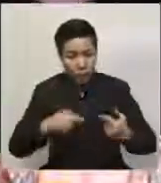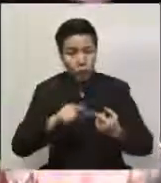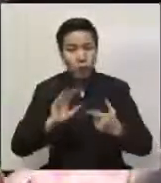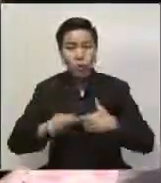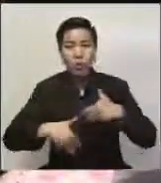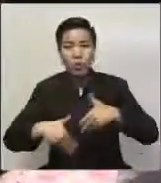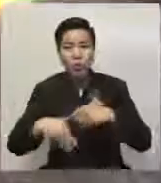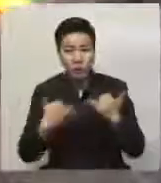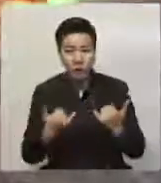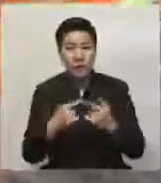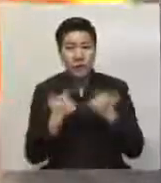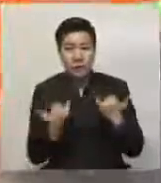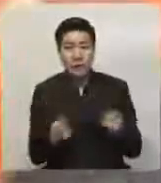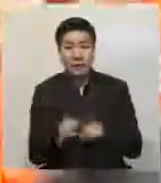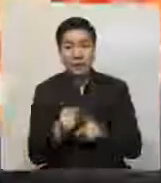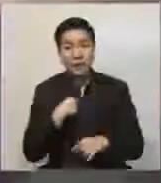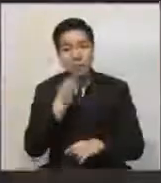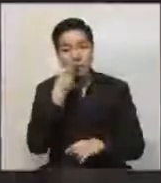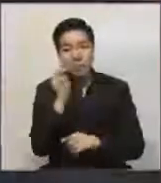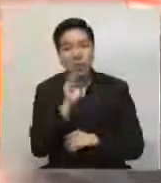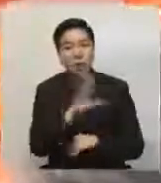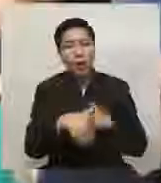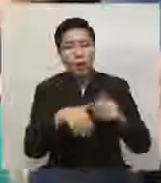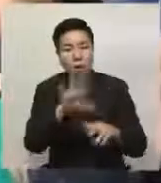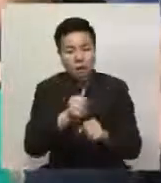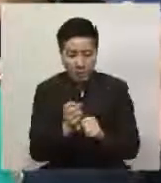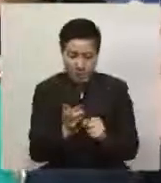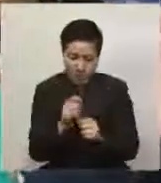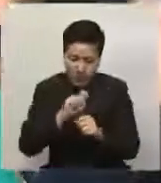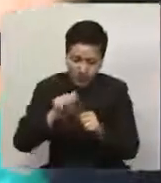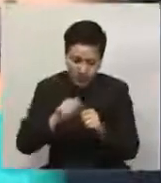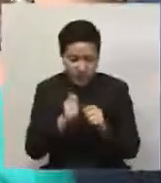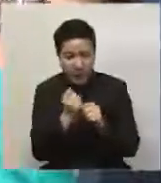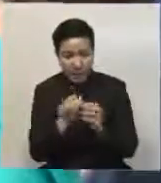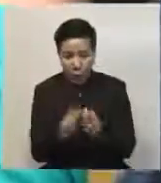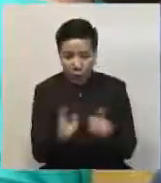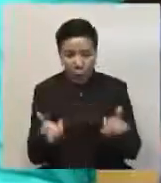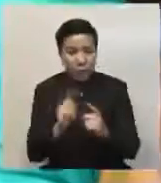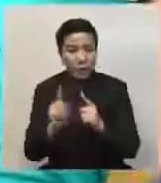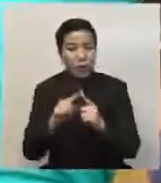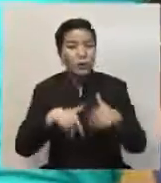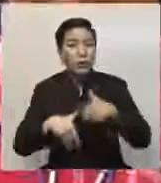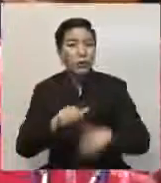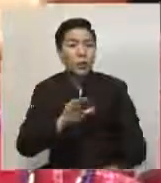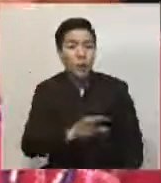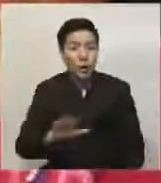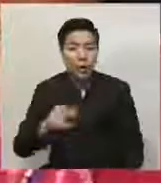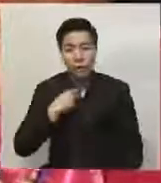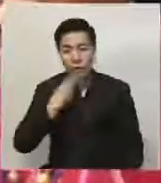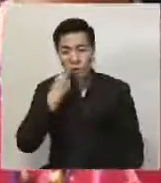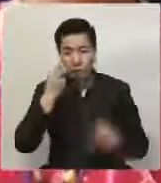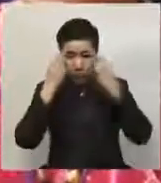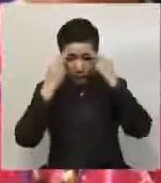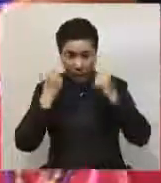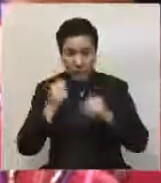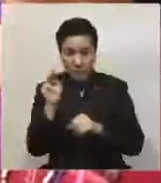ในชุมชนนะคะขณะเดียวกันได้โชว์ไม้ที่กลุ่มชุมชนนำมาดัดแปลงเป็นอุปกรณ์การประดิษฐ์โคมพื้นเมืองค่ะเดี๋ยวนายก